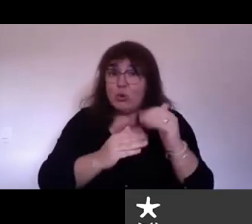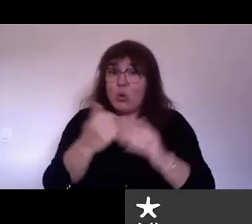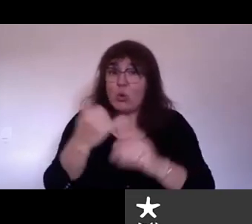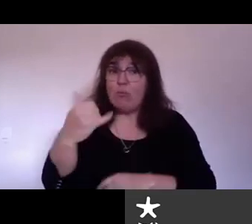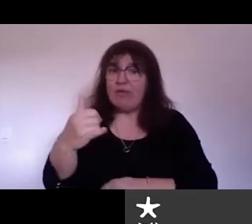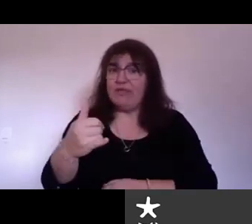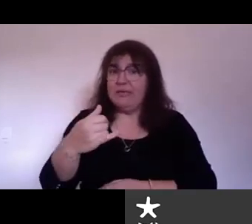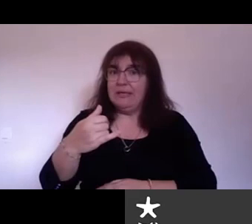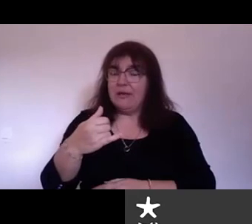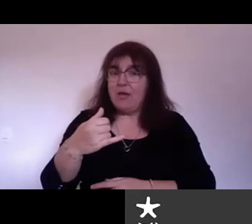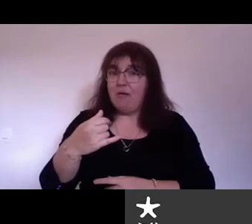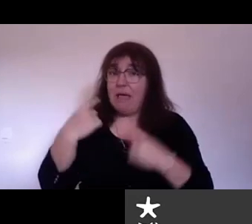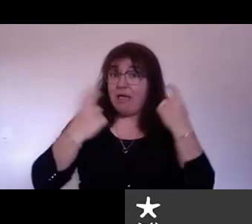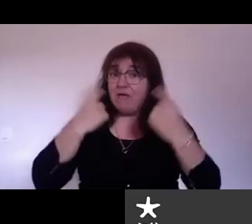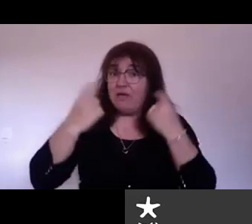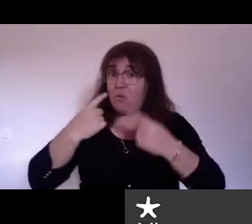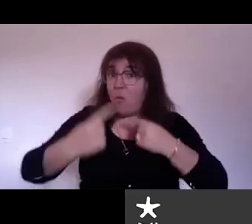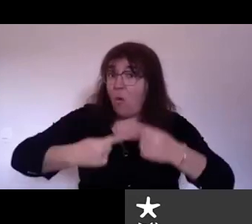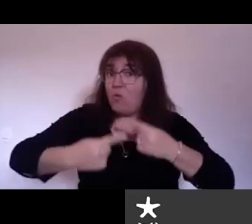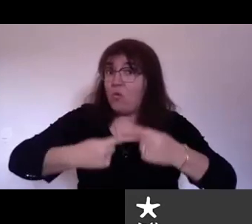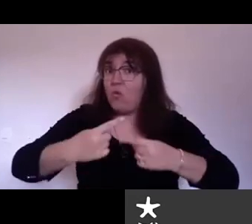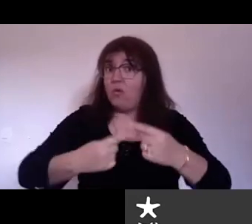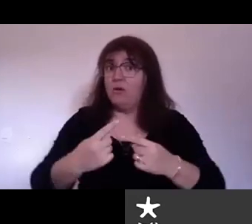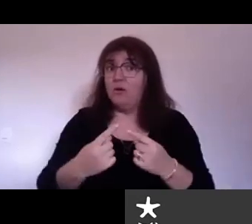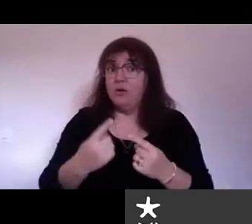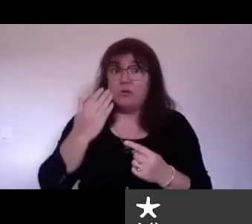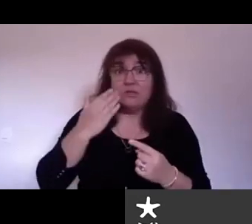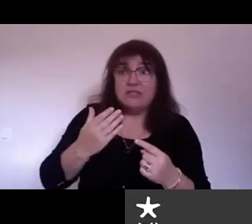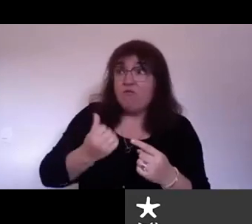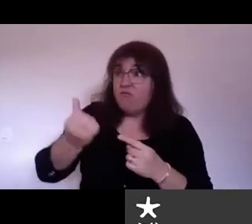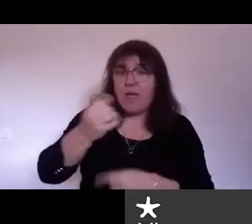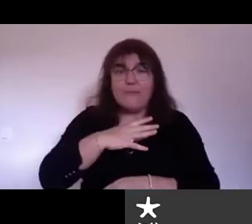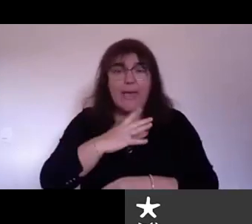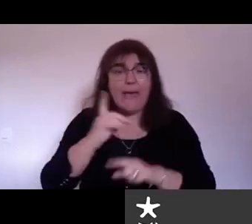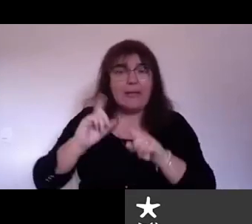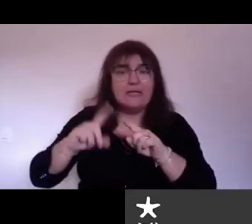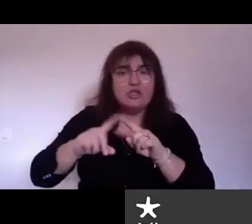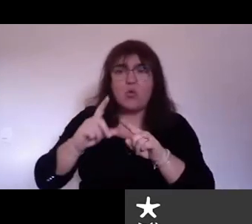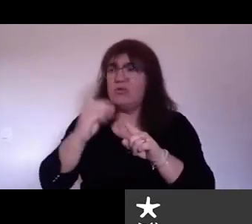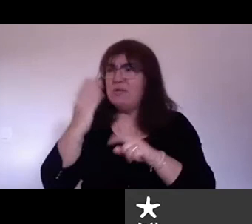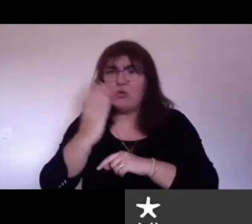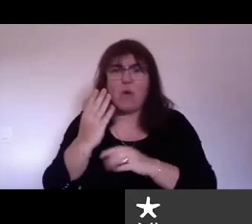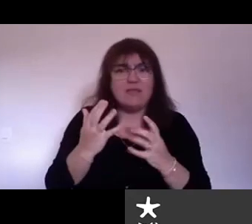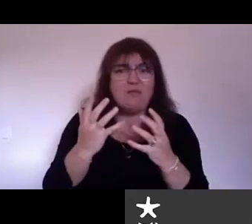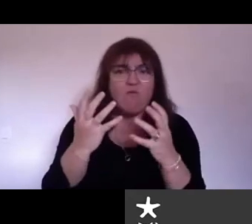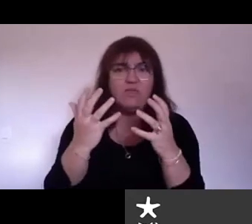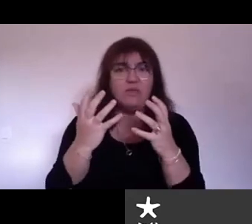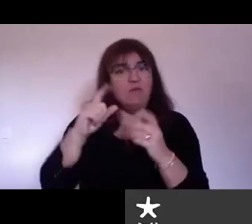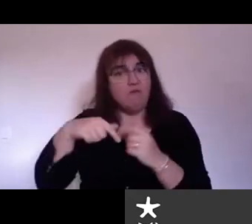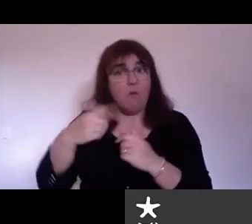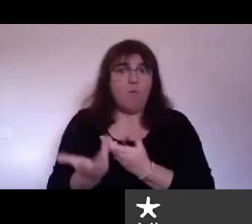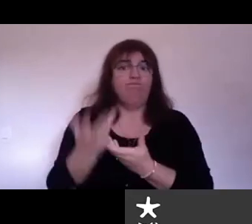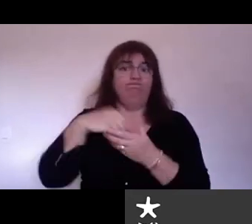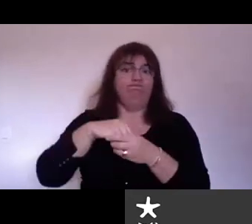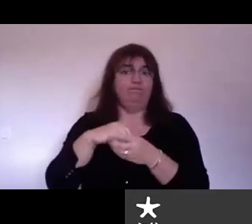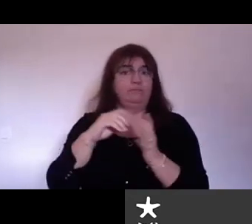cours de réflexion. Et donc, n'hésitez pas aussi à alimenter ces réflexions-là en fonction de vos besoins, de vos envies. Voilà, c'est vrai que je pense que